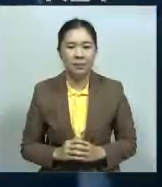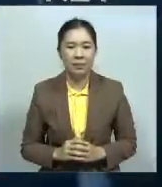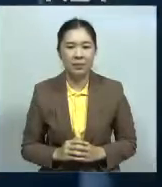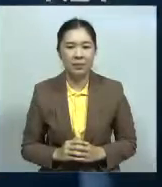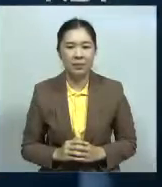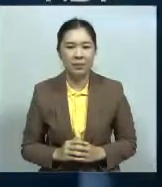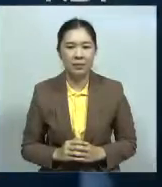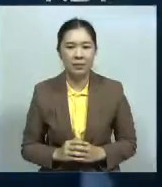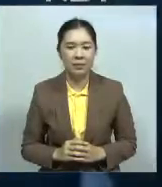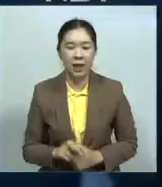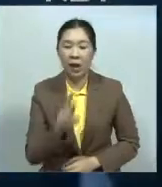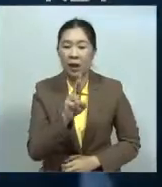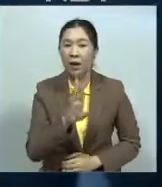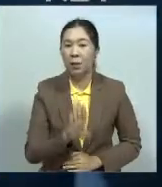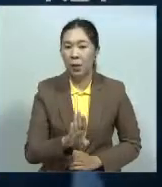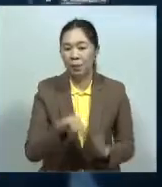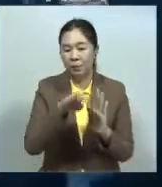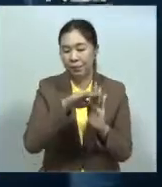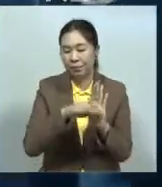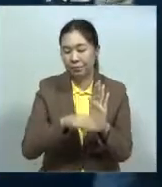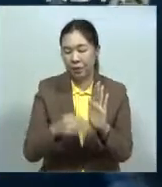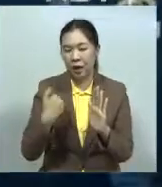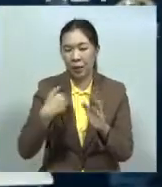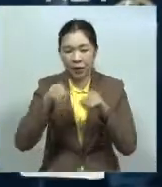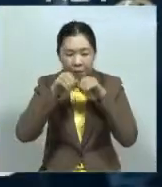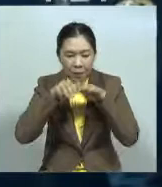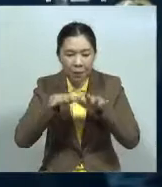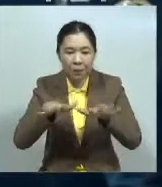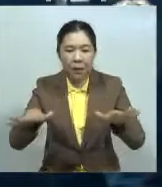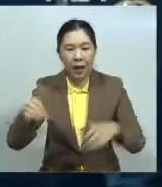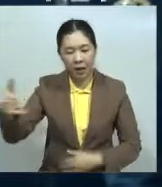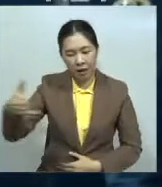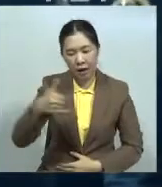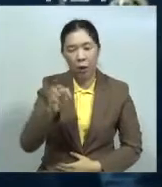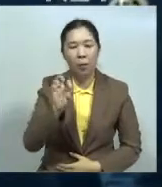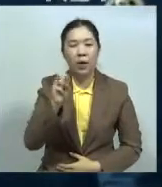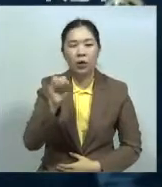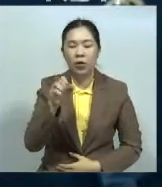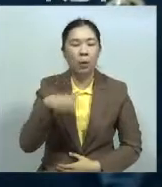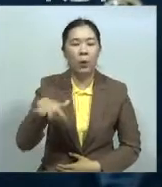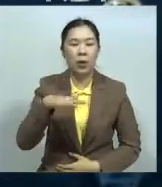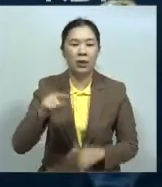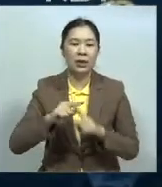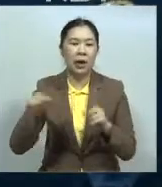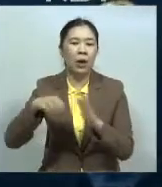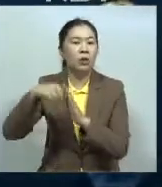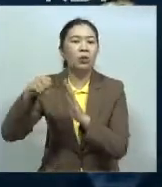มาสอบตามระบบก็คือประกาศเปิดสอบเขาก็มาสอบแต่สอบไม่ได้